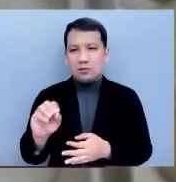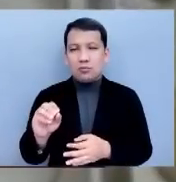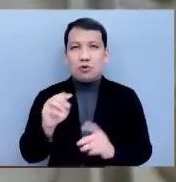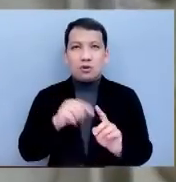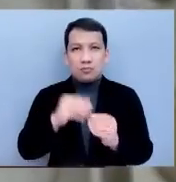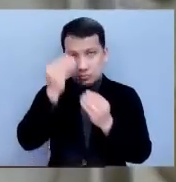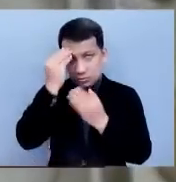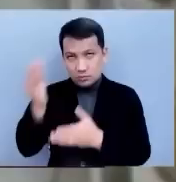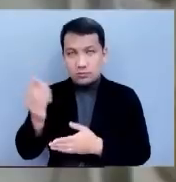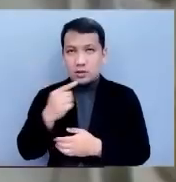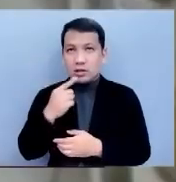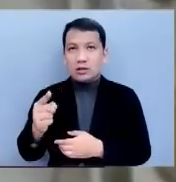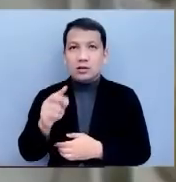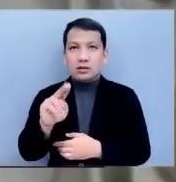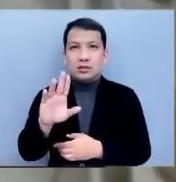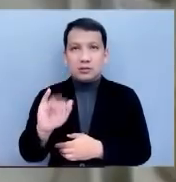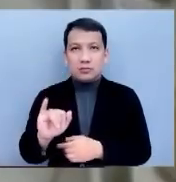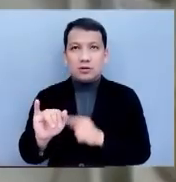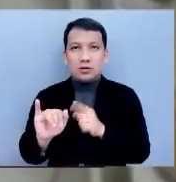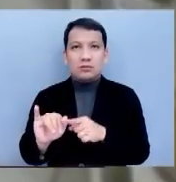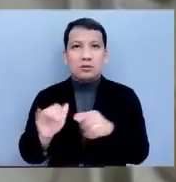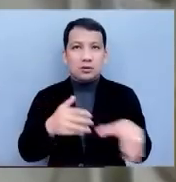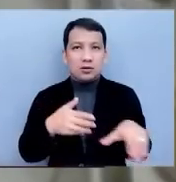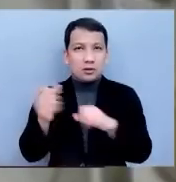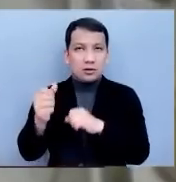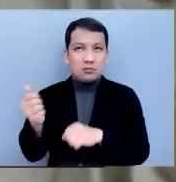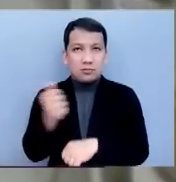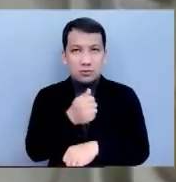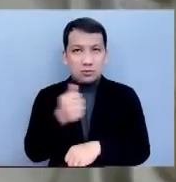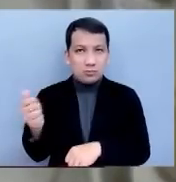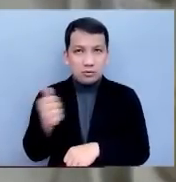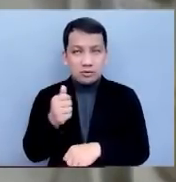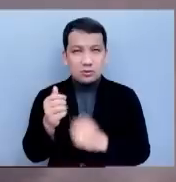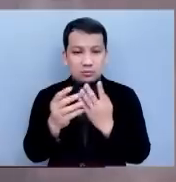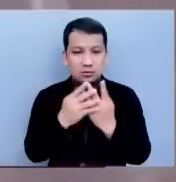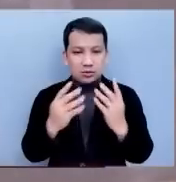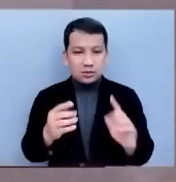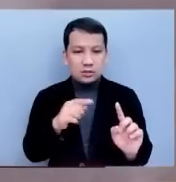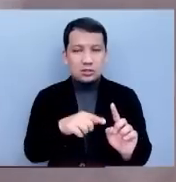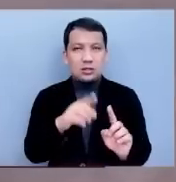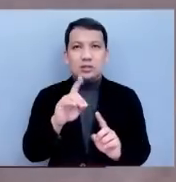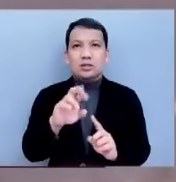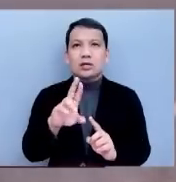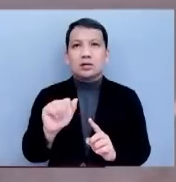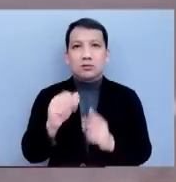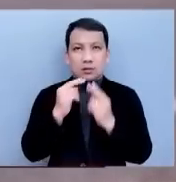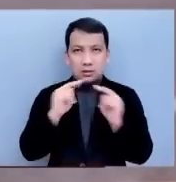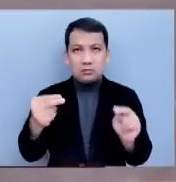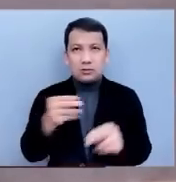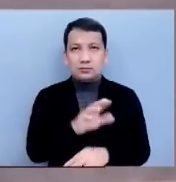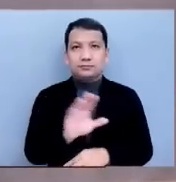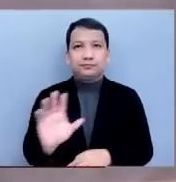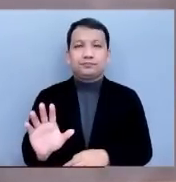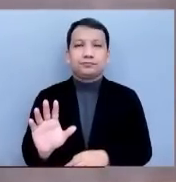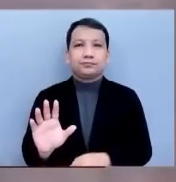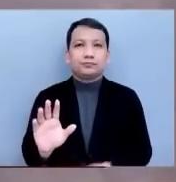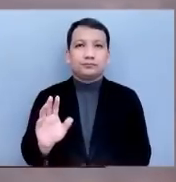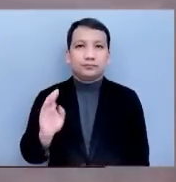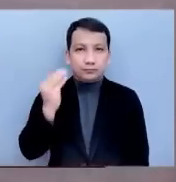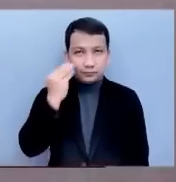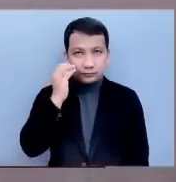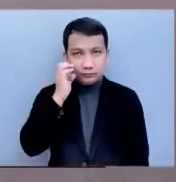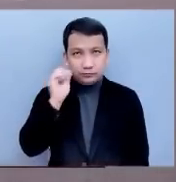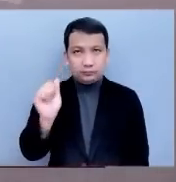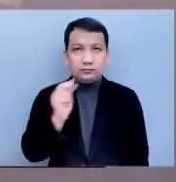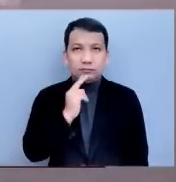ang nagtip sa NBI na nakakalabas-masok ng piitan si Dera. Nagbabalita mula sa frontline, Marlene